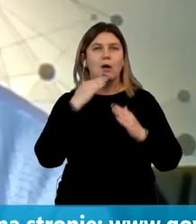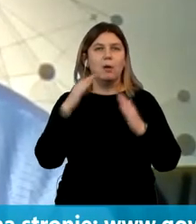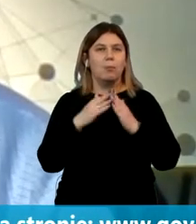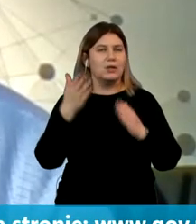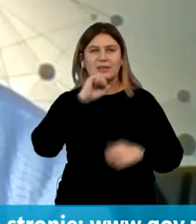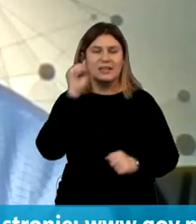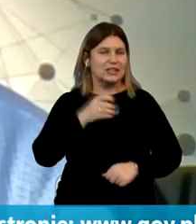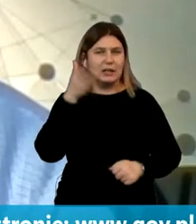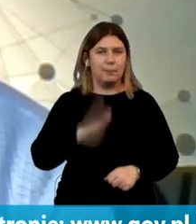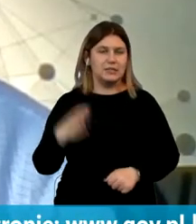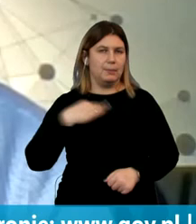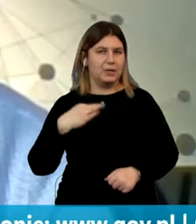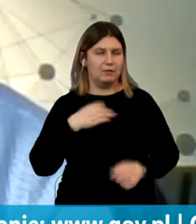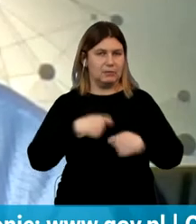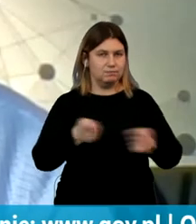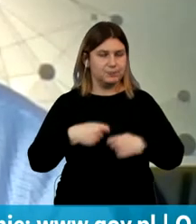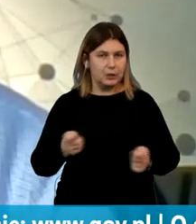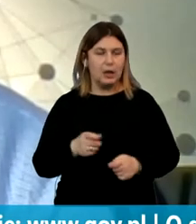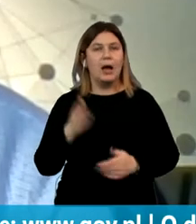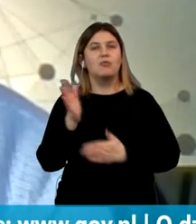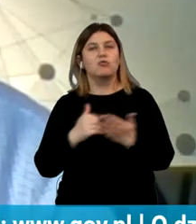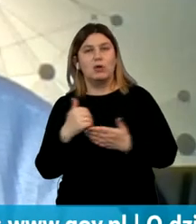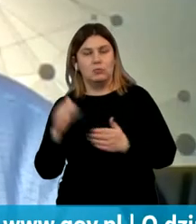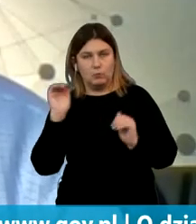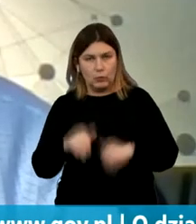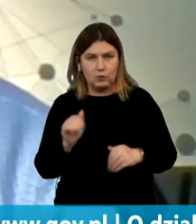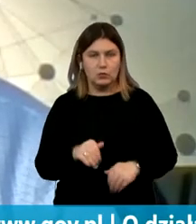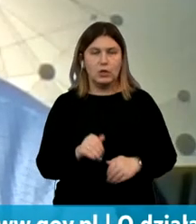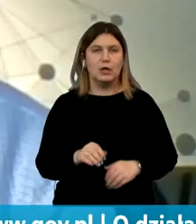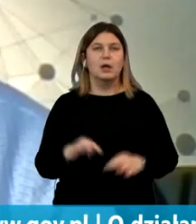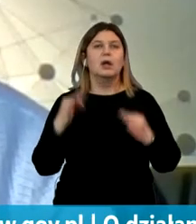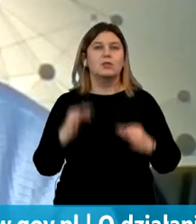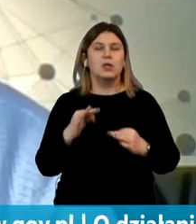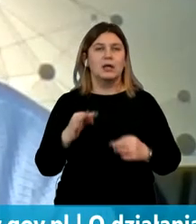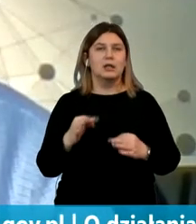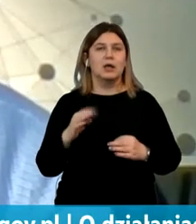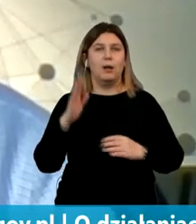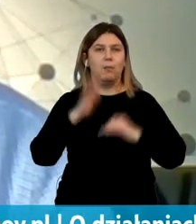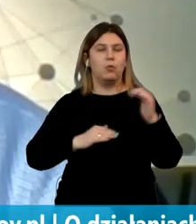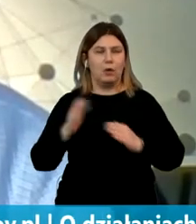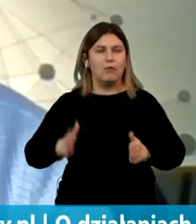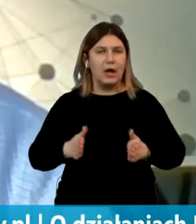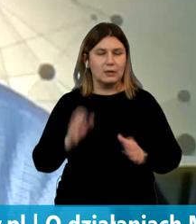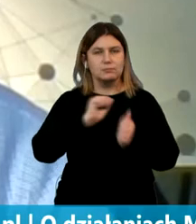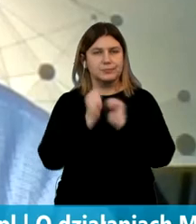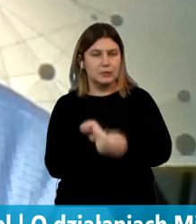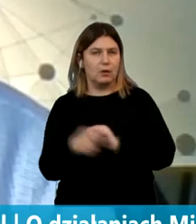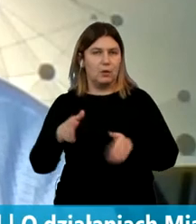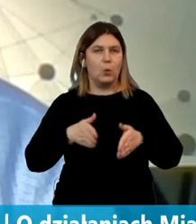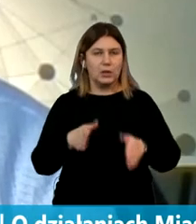prywatyzowana, natomiast część pewnie może być prywatyzowana. W tej chwili szykujemy się do przebudowy ulicy, więc to też będzie korygowało